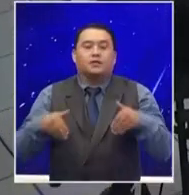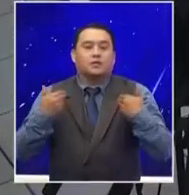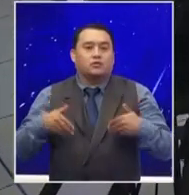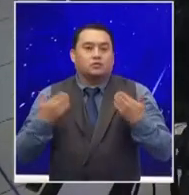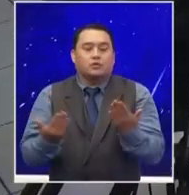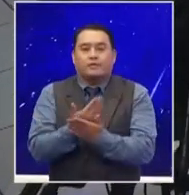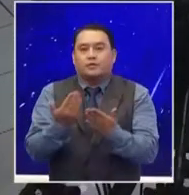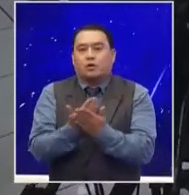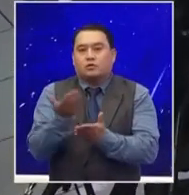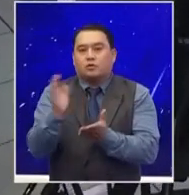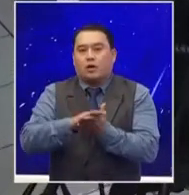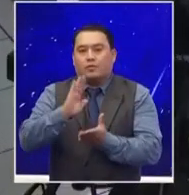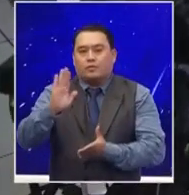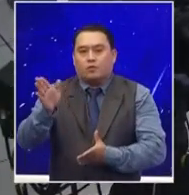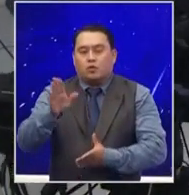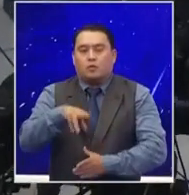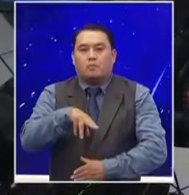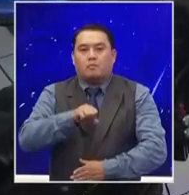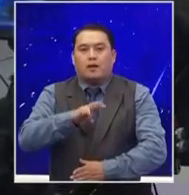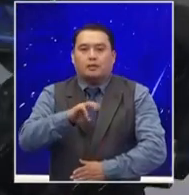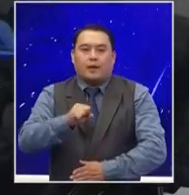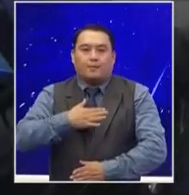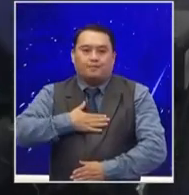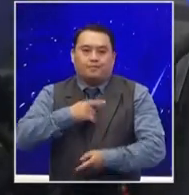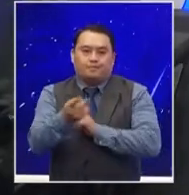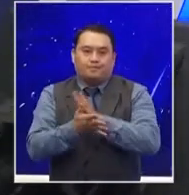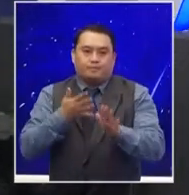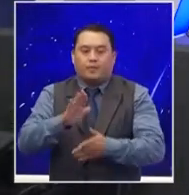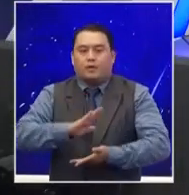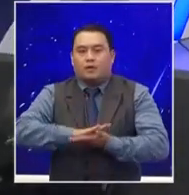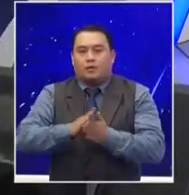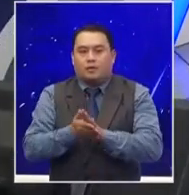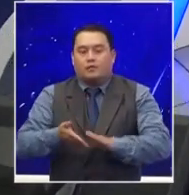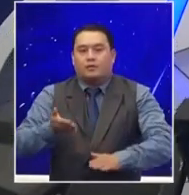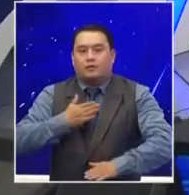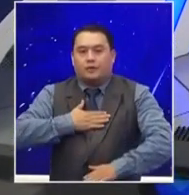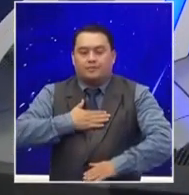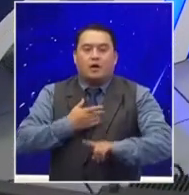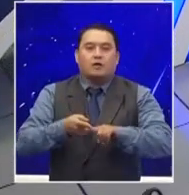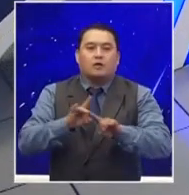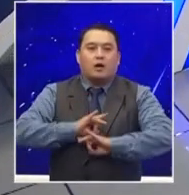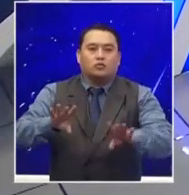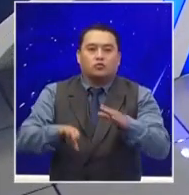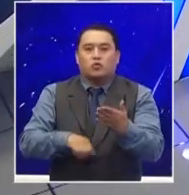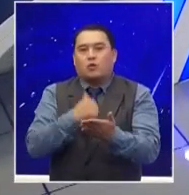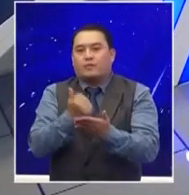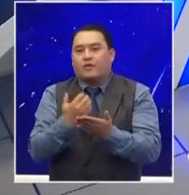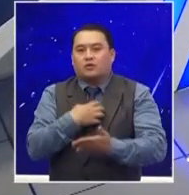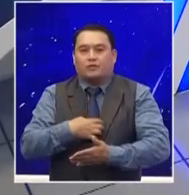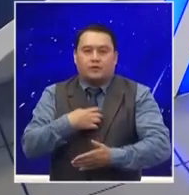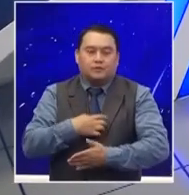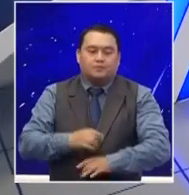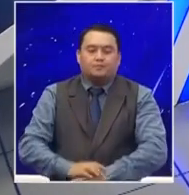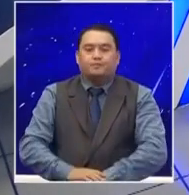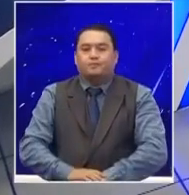Здравствуйте, вы смотрите новости на телеканале ЖТСУ. С вами Панау Исимбекова. Сурдоперевод Марата Ашмабекова. В начале выпуска коротко о самом